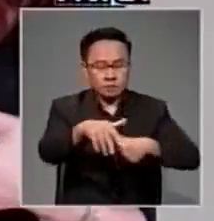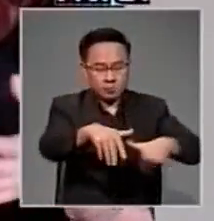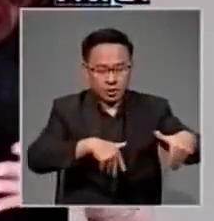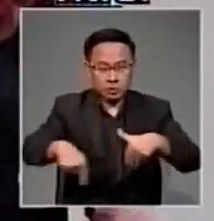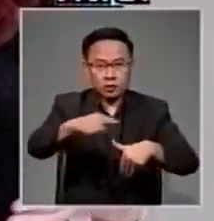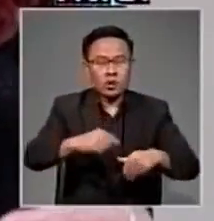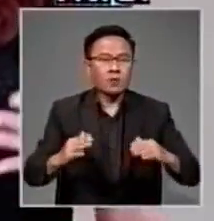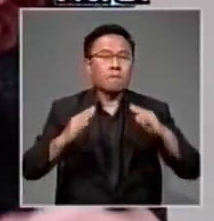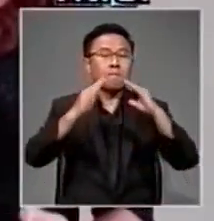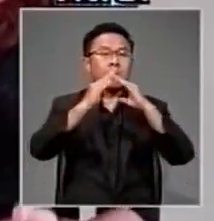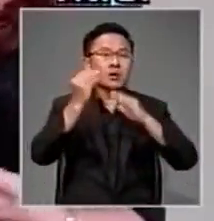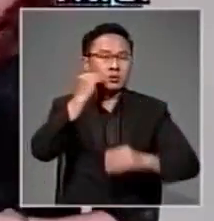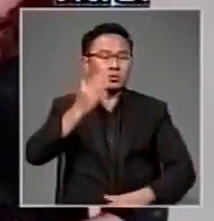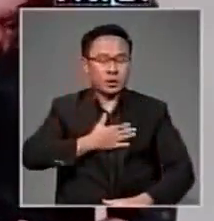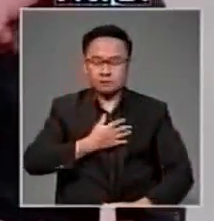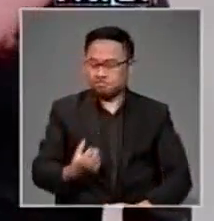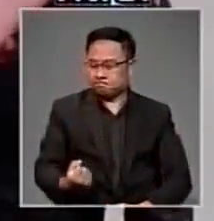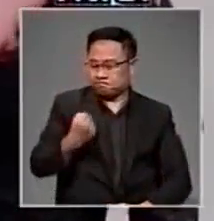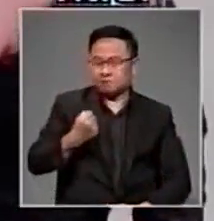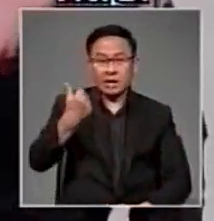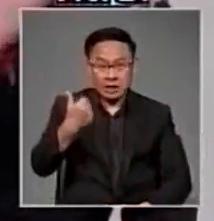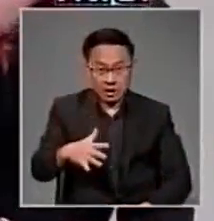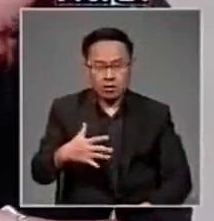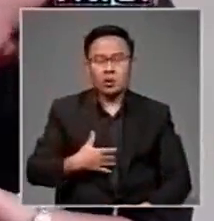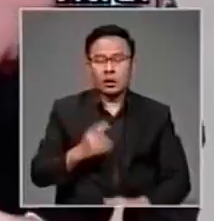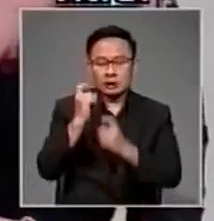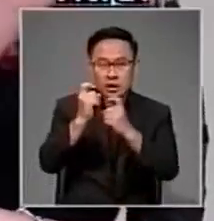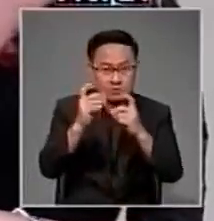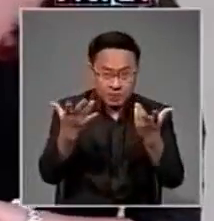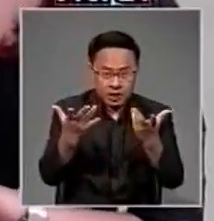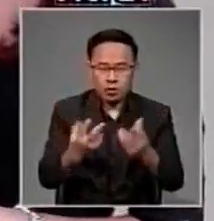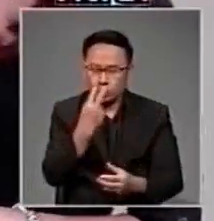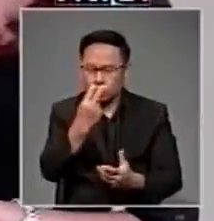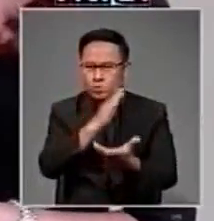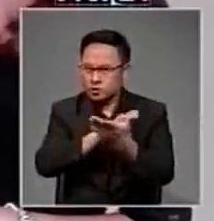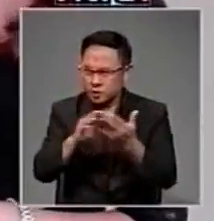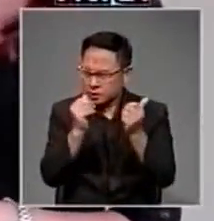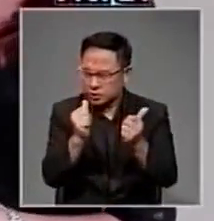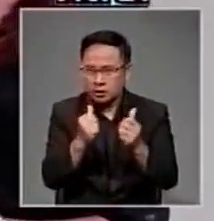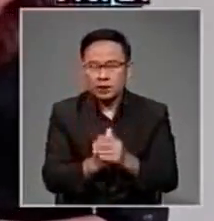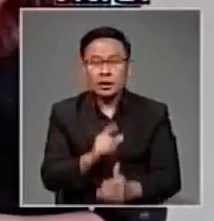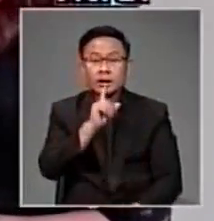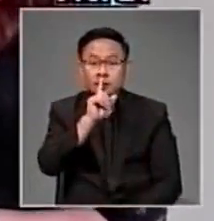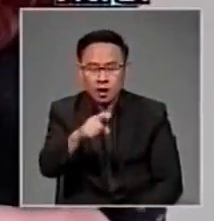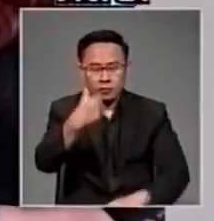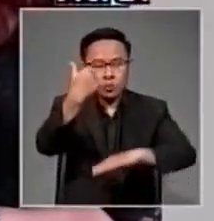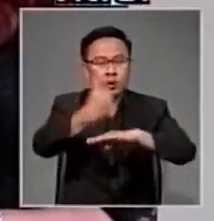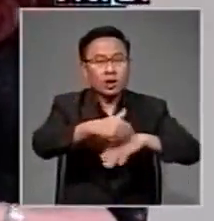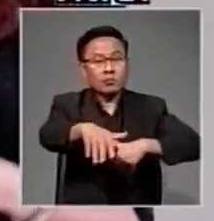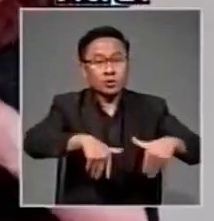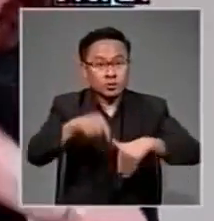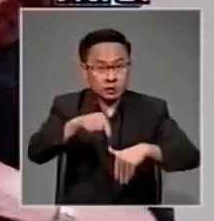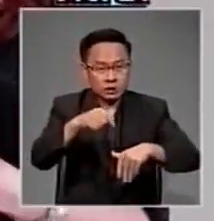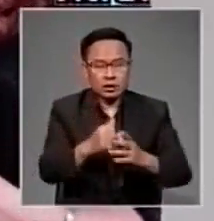แบ่งแยกกัน แบ่งแยกใช่เราจะไม่ให้ ณวันนี้เนี่ยพี่น้องประชาชนเนี่ยมีบ้านของตัวเองอย่างมั่นคงแข็งแรงแล้วก็ที่สำคัญปลอดภัยด้วยนะคะคุณผู้